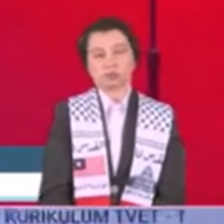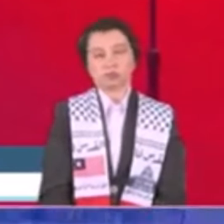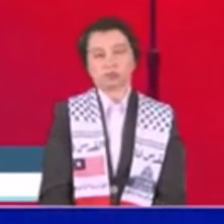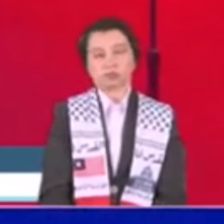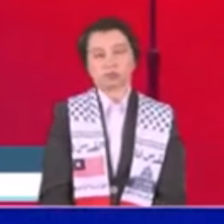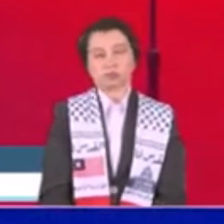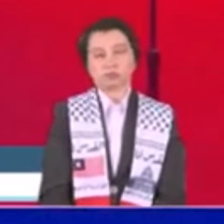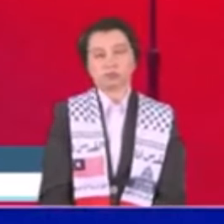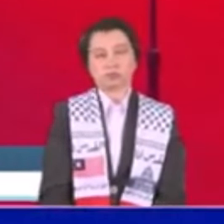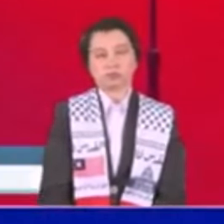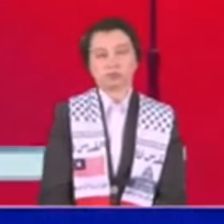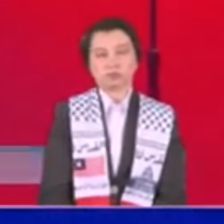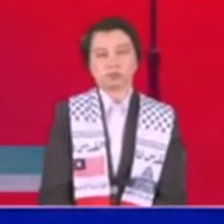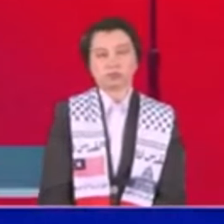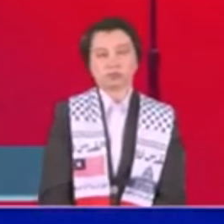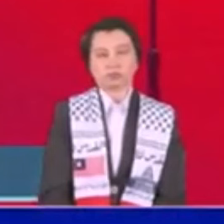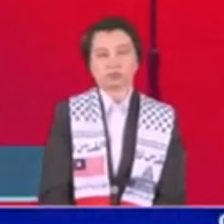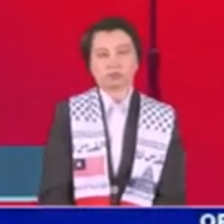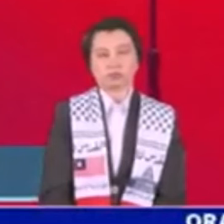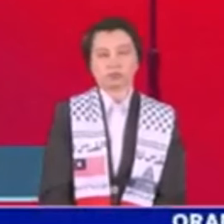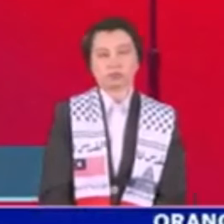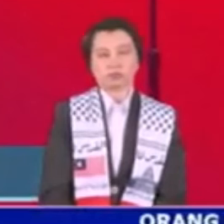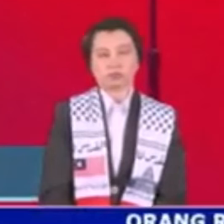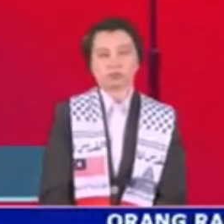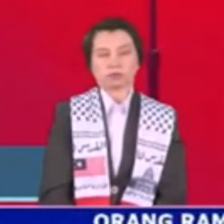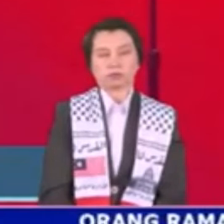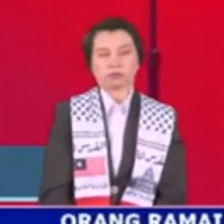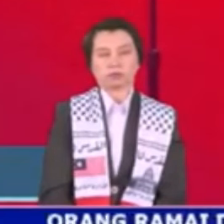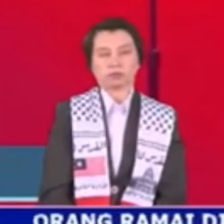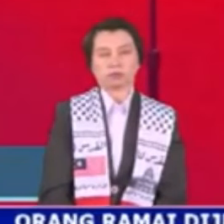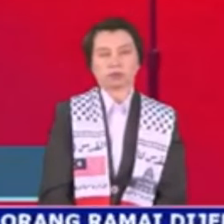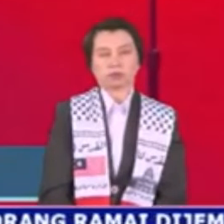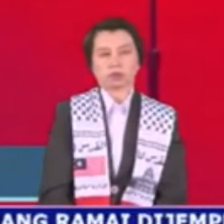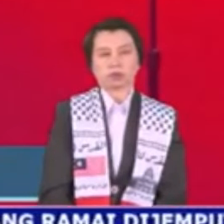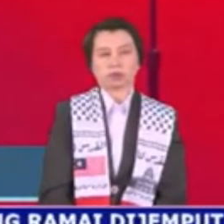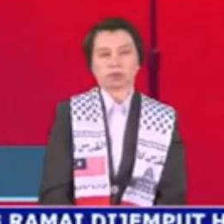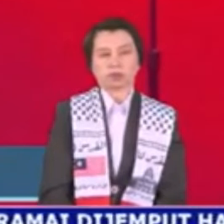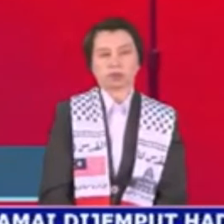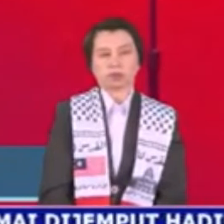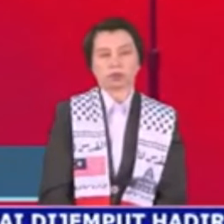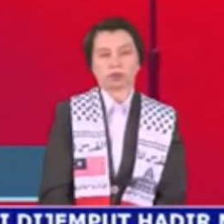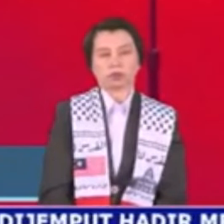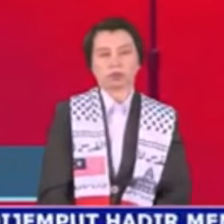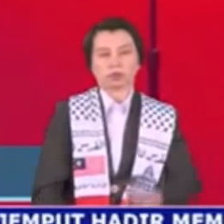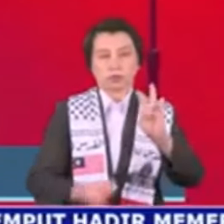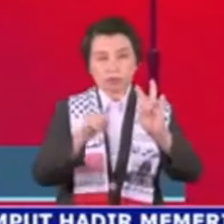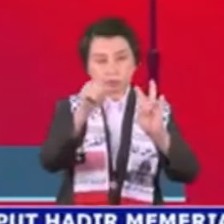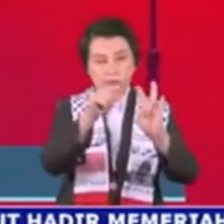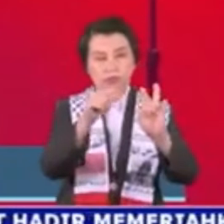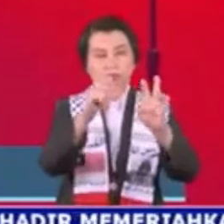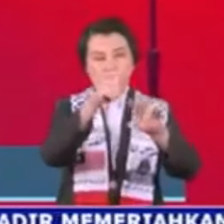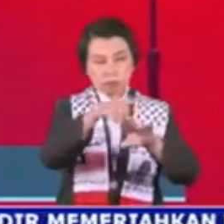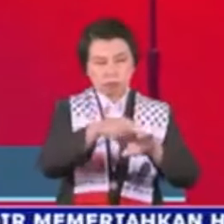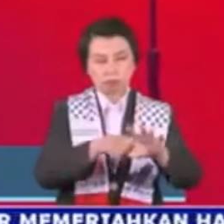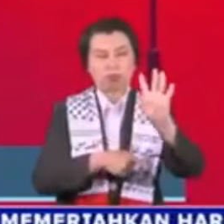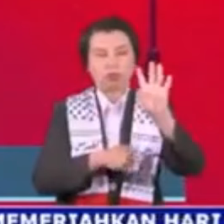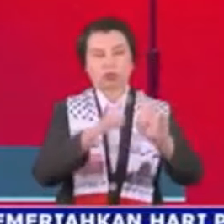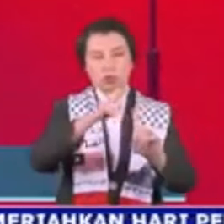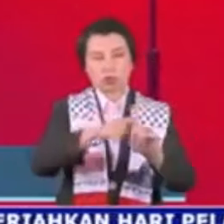And now in the third quarter of 2022 alone, the digital economy